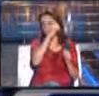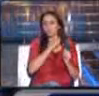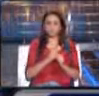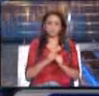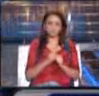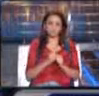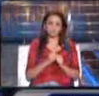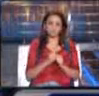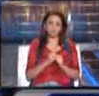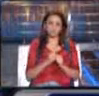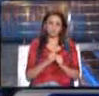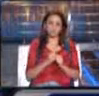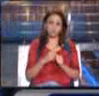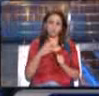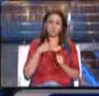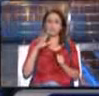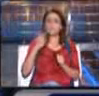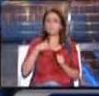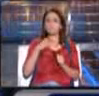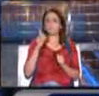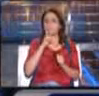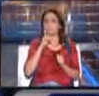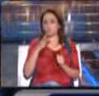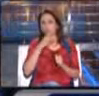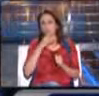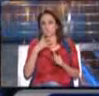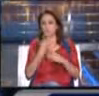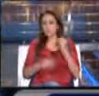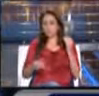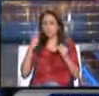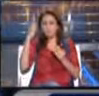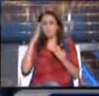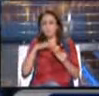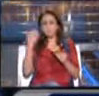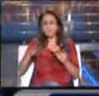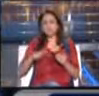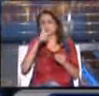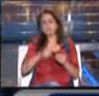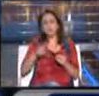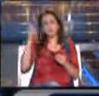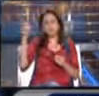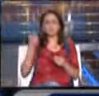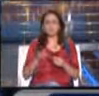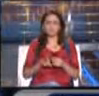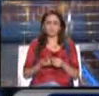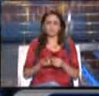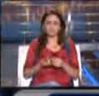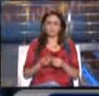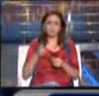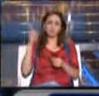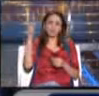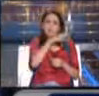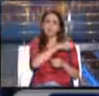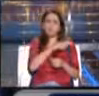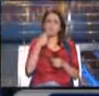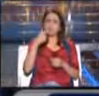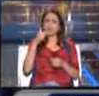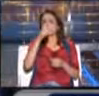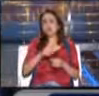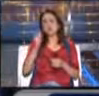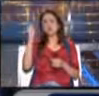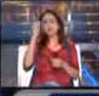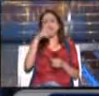كل واحد حط برضو مكان اب او ام مكلومه فقد ابنه في هذا الماتش بالتاكيد هتكون مشاعر اكبر بكتير. انا متفق اكبر بكتير. وفي حاجات